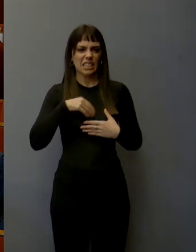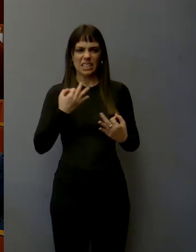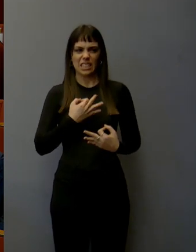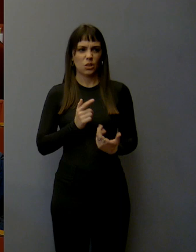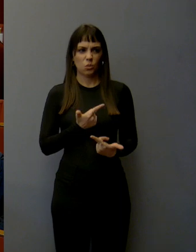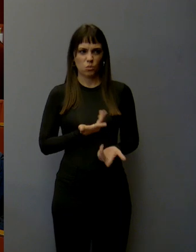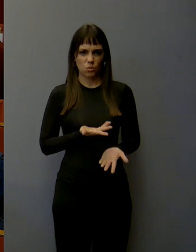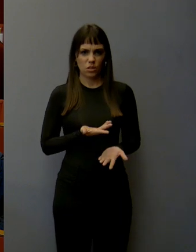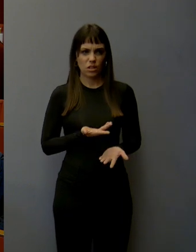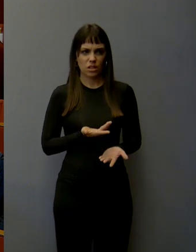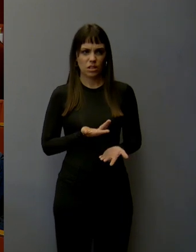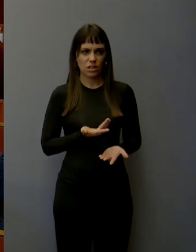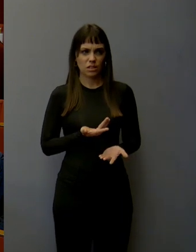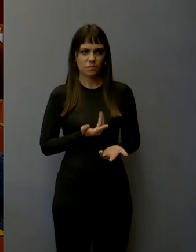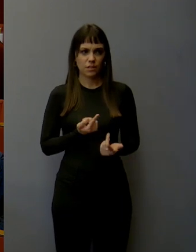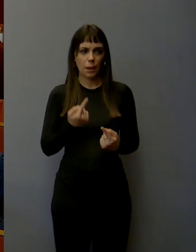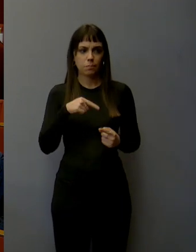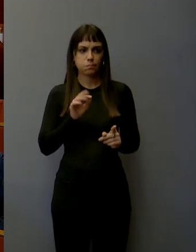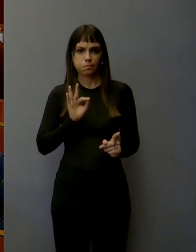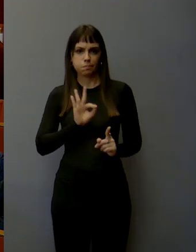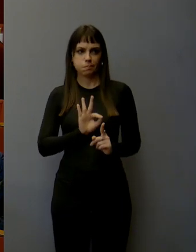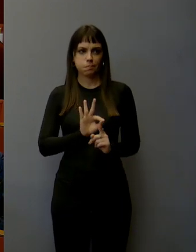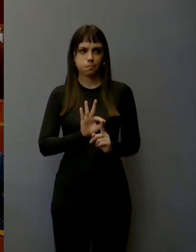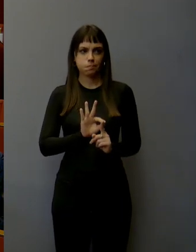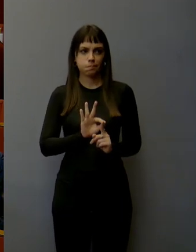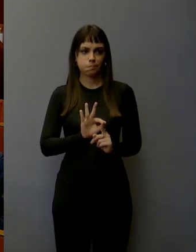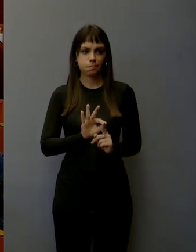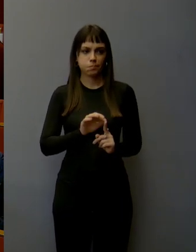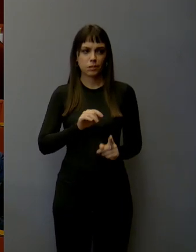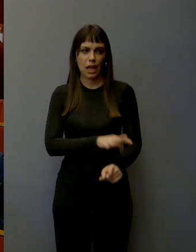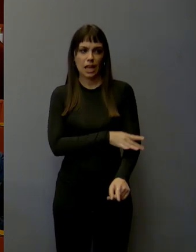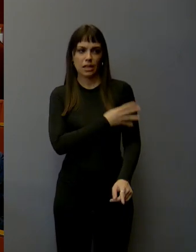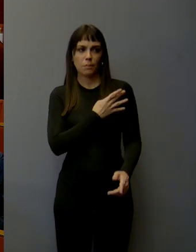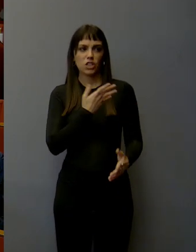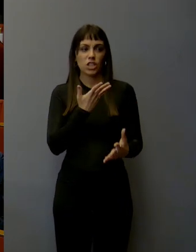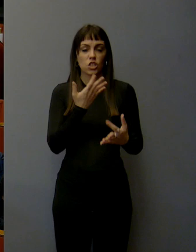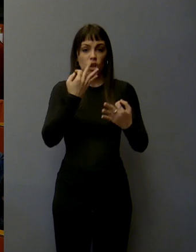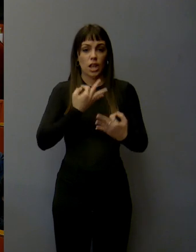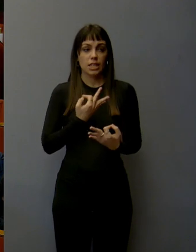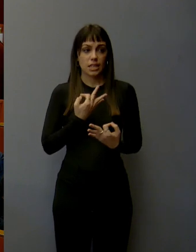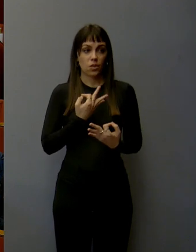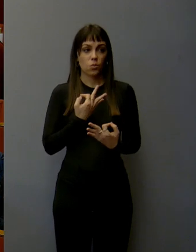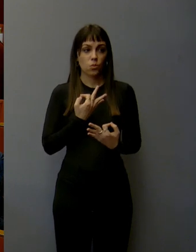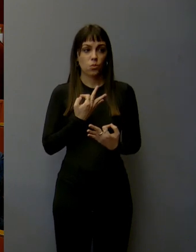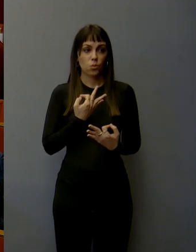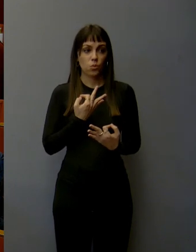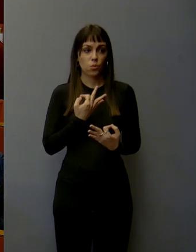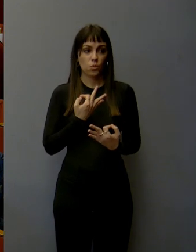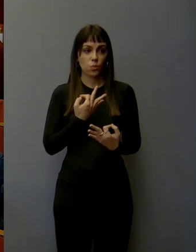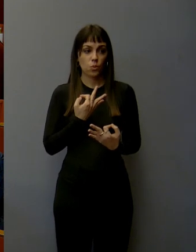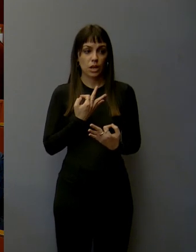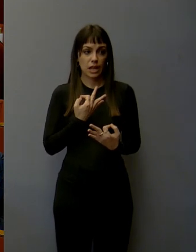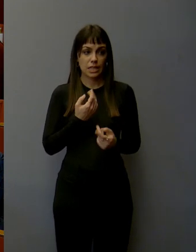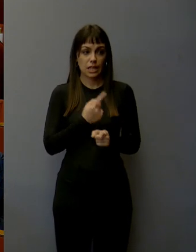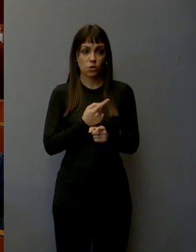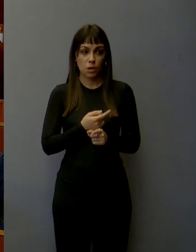riferisce Precisamente a questo alla percezione della sicurezza che dovrebbe portarci a aumentare le spese